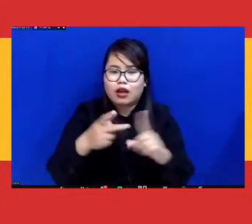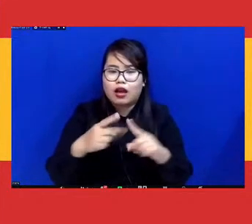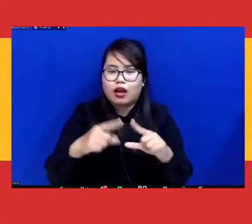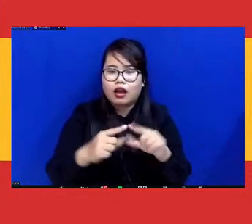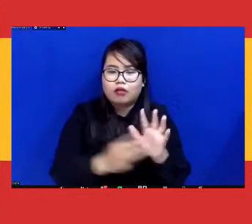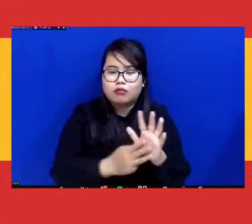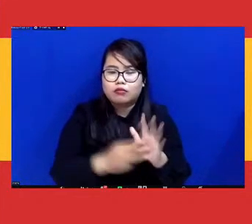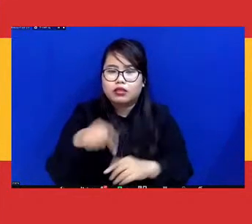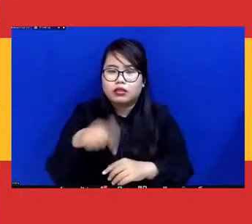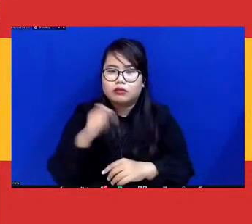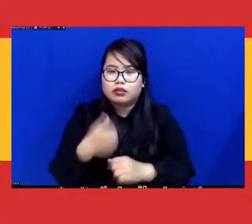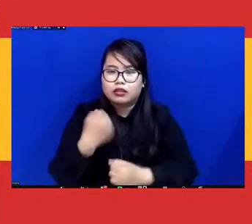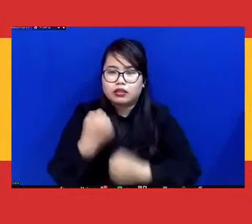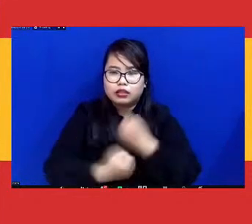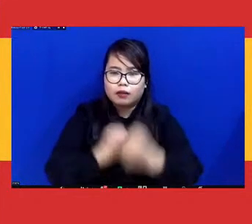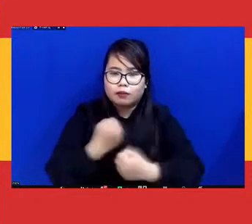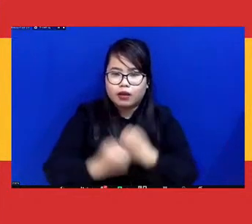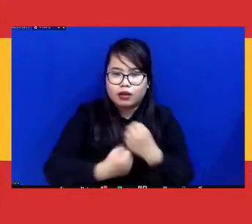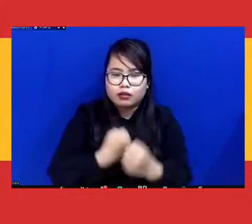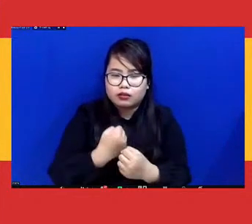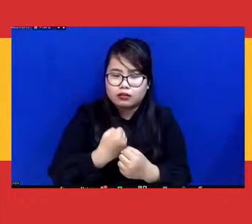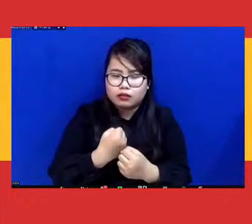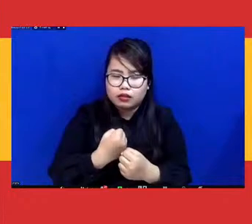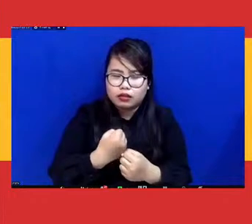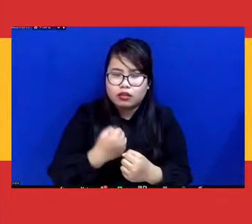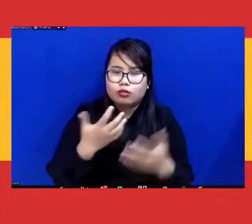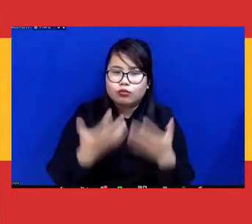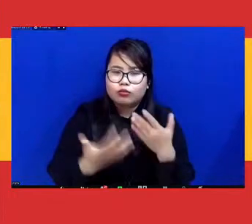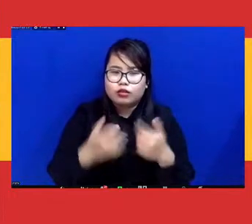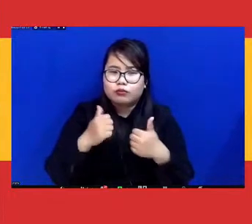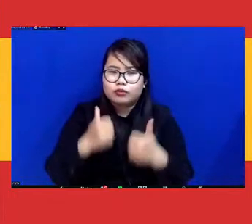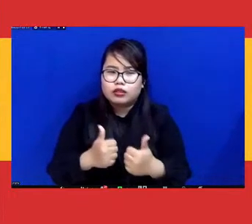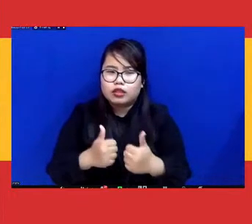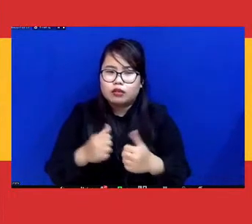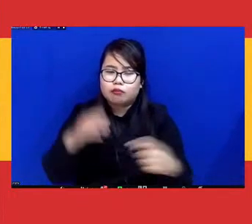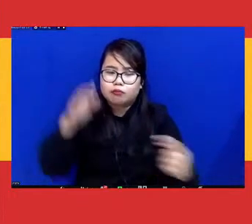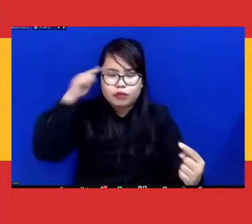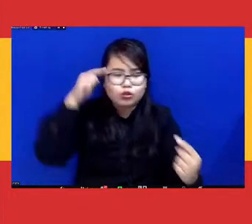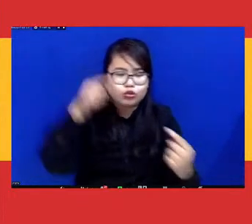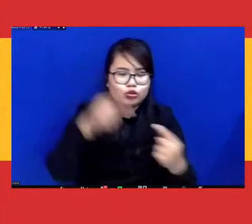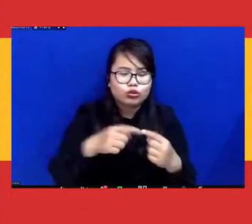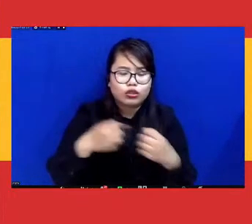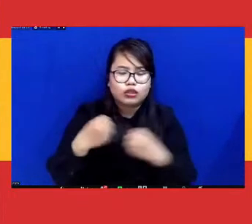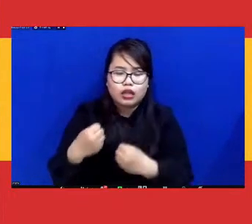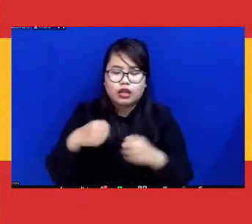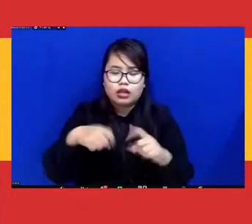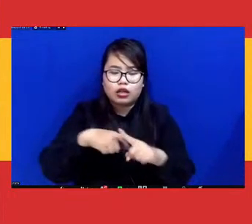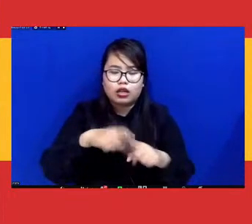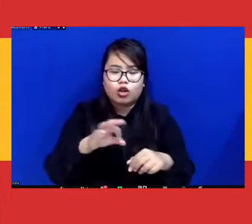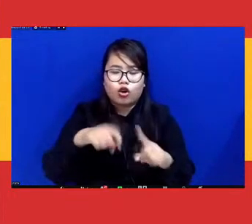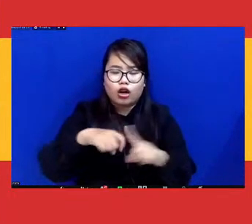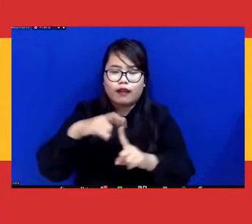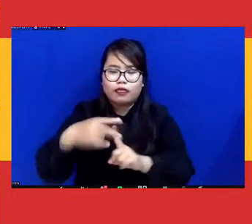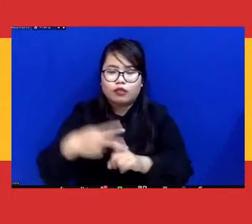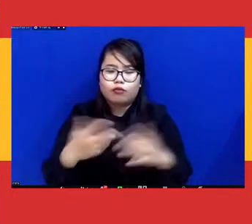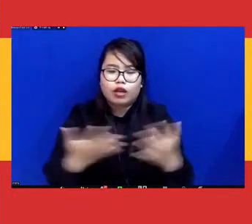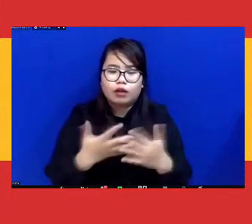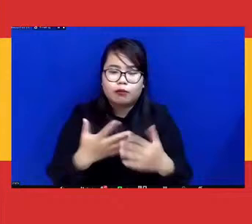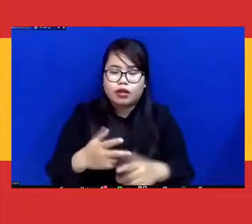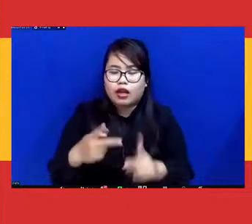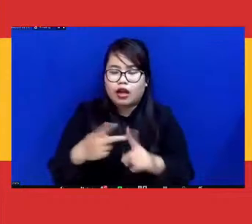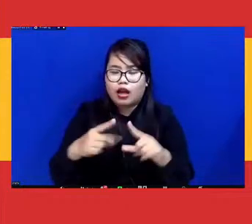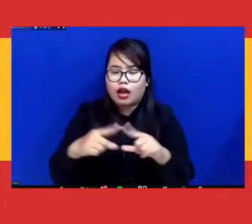Mengurai sistem yang tidak adil dan tidak setara ya, menuju ketahanan kolektif, bagaimana pendekatan hak asasi manusia ini dapat membantu